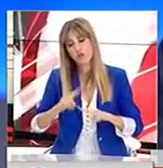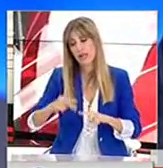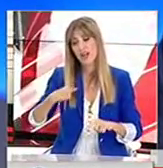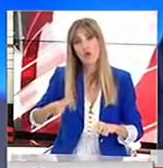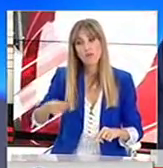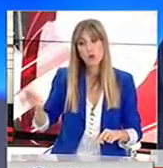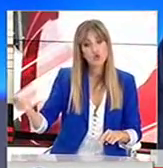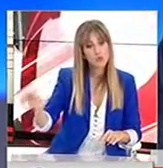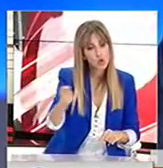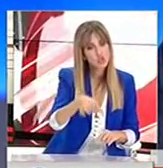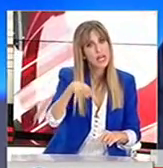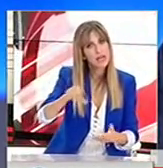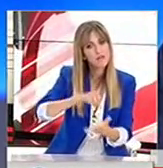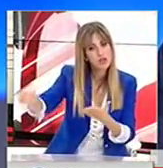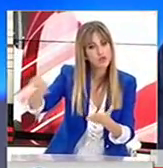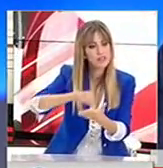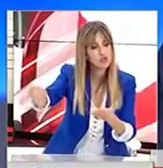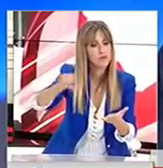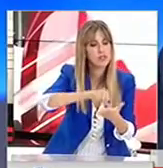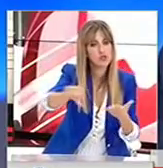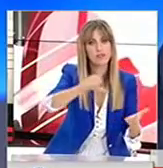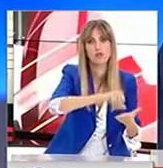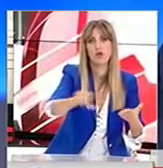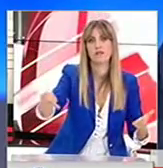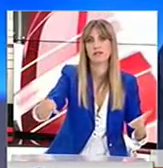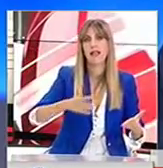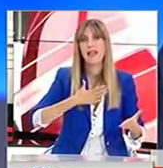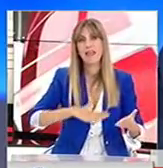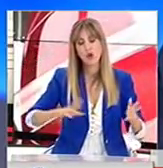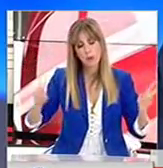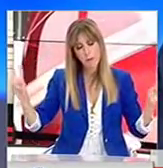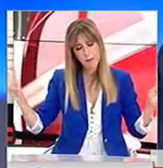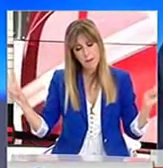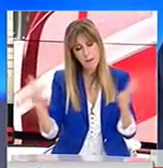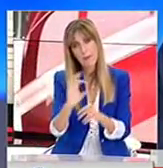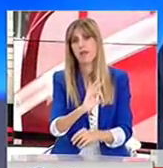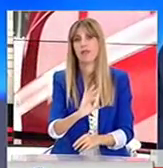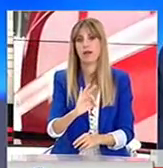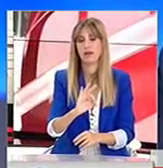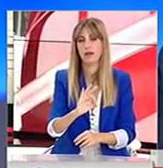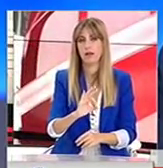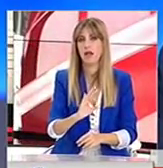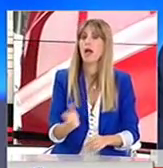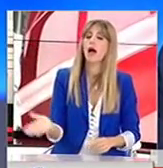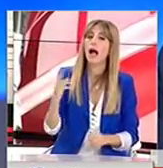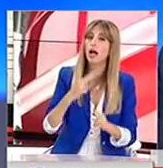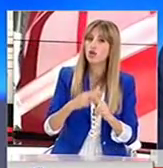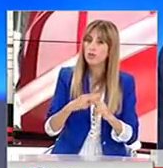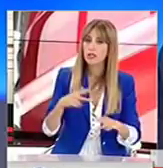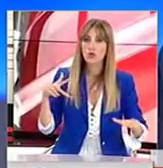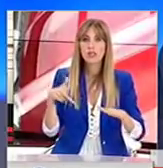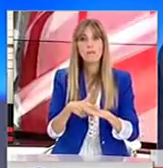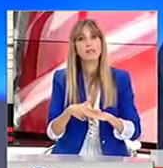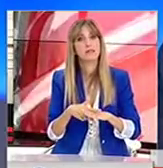Ενώ επίσης και ένα κρίσιμος παράγοντας κατά την άποψή μου που αφορά τη λειτουργία του τραπεζικού συστήματος, για πρώτη